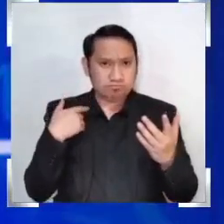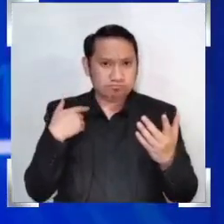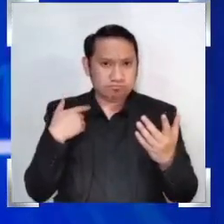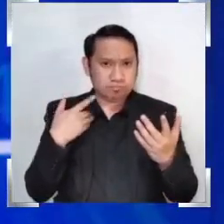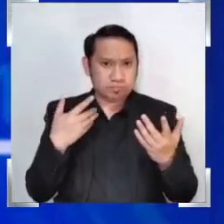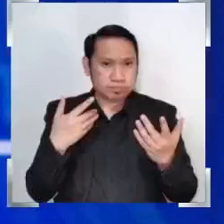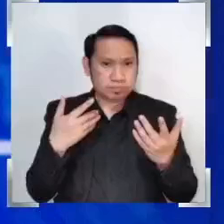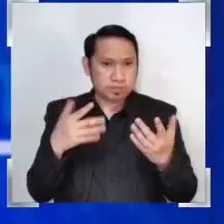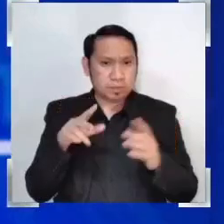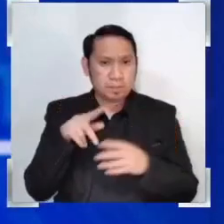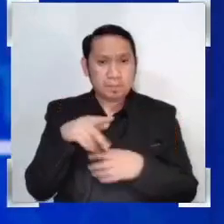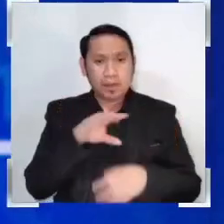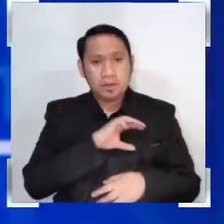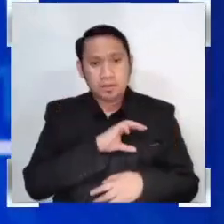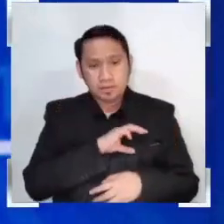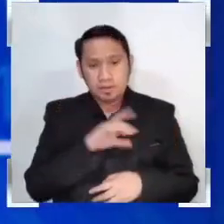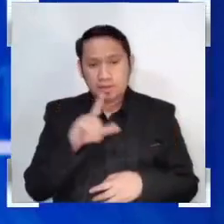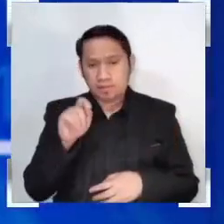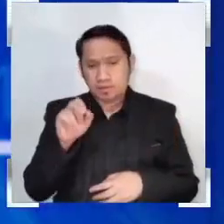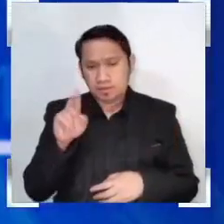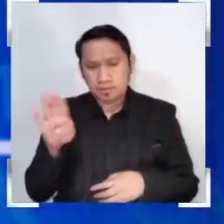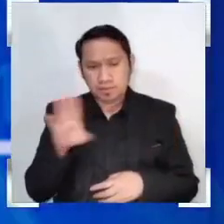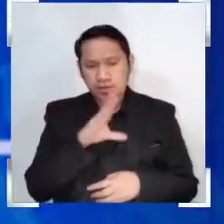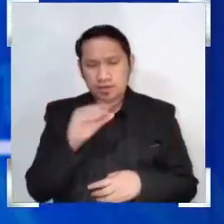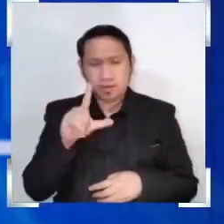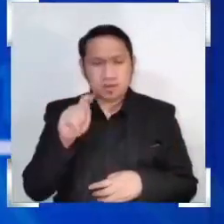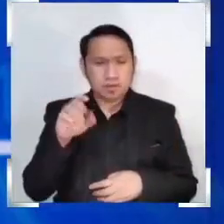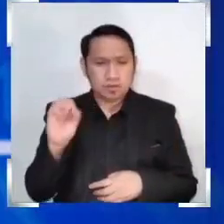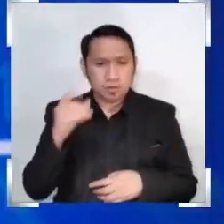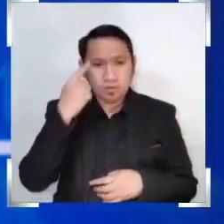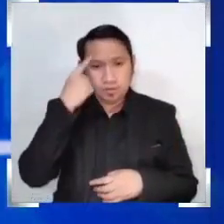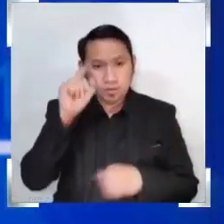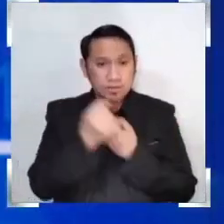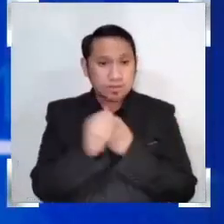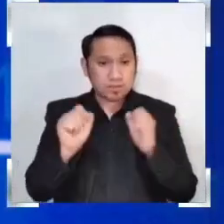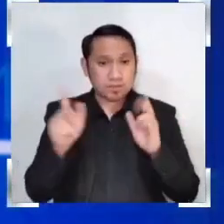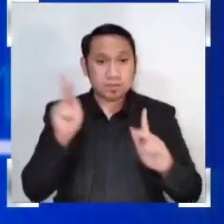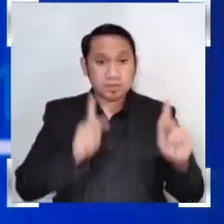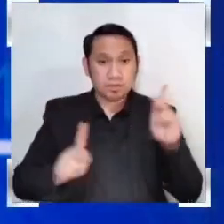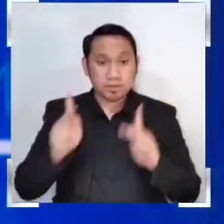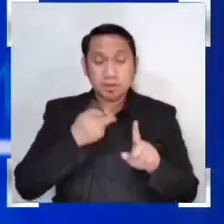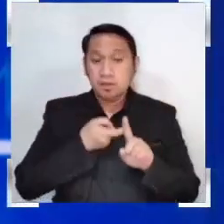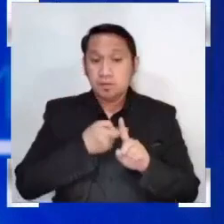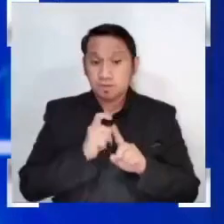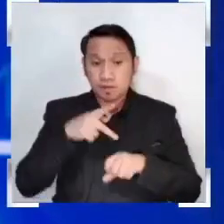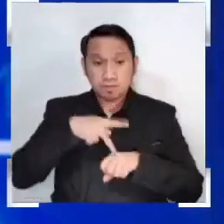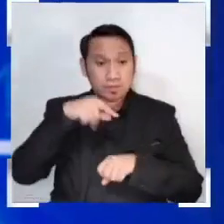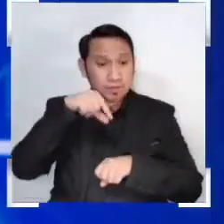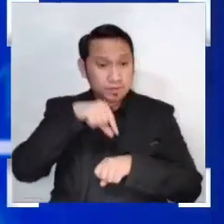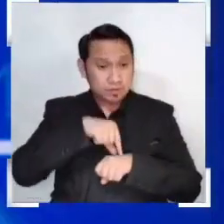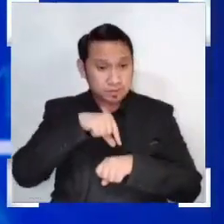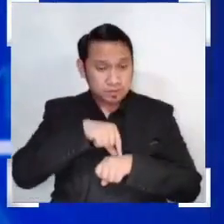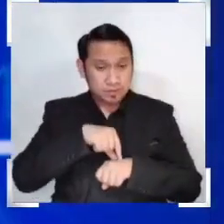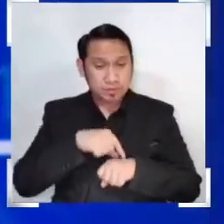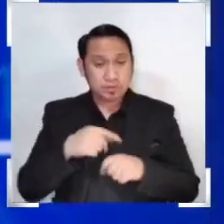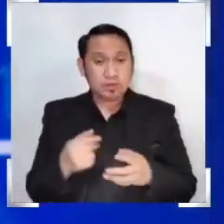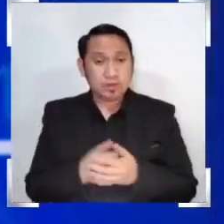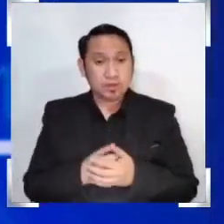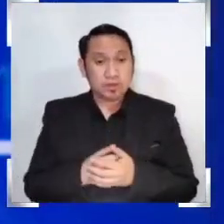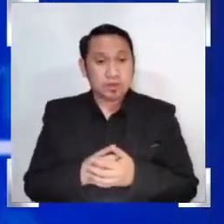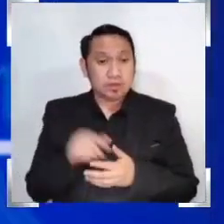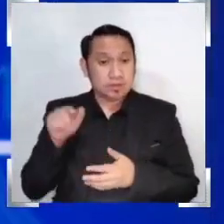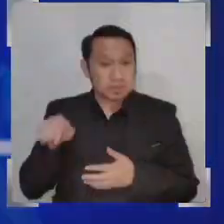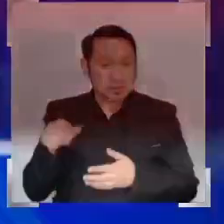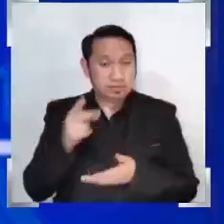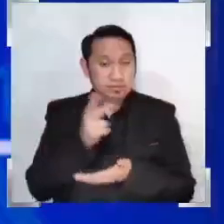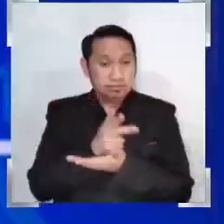ang PNP, LTFRB at LTO para sa seguridad. Mula sa Parañaque Integrated Terminal Exchange, saksi live